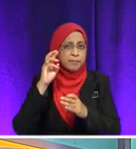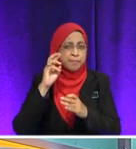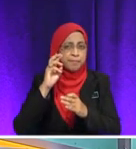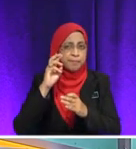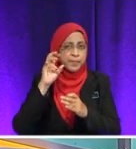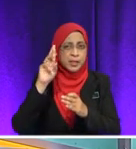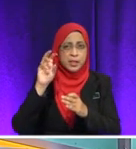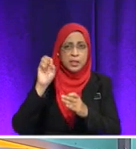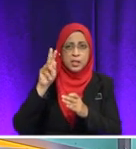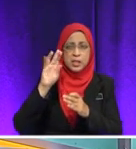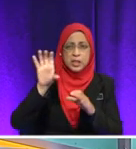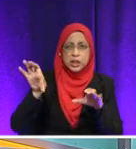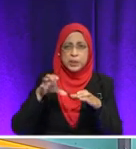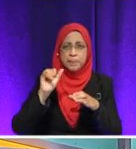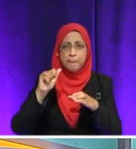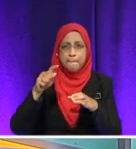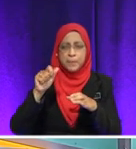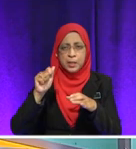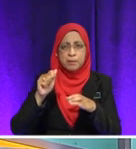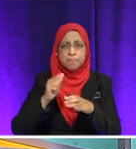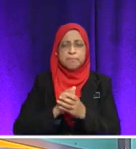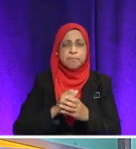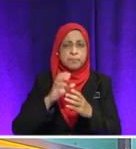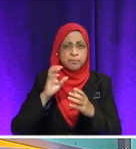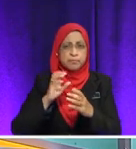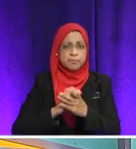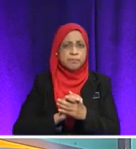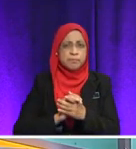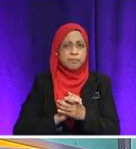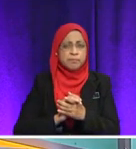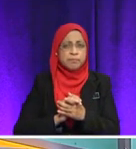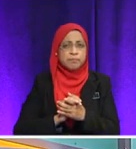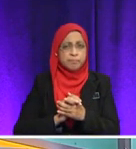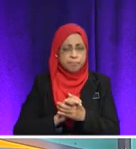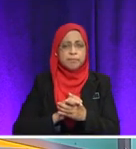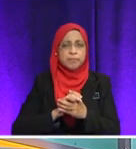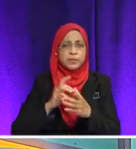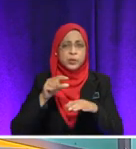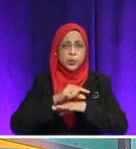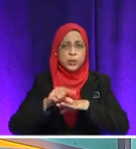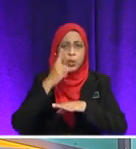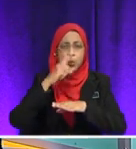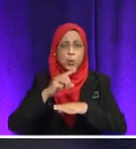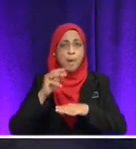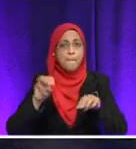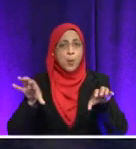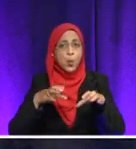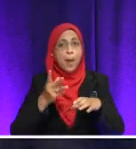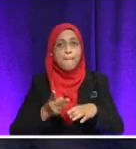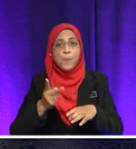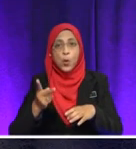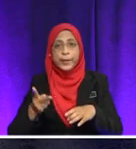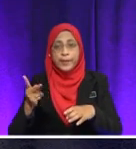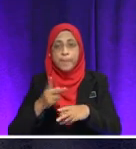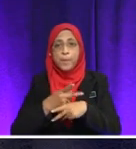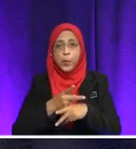YS adalah sebagai rujukan atau pembuatan dalam sesuatu produk dengan itu saya